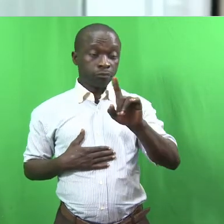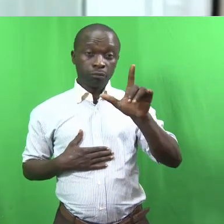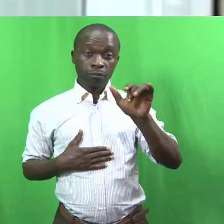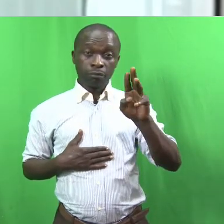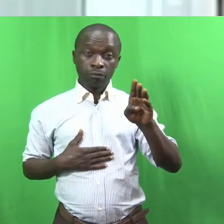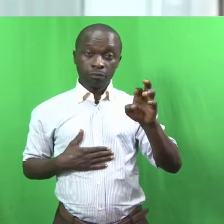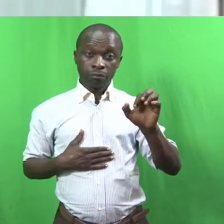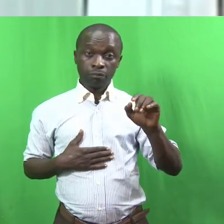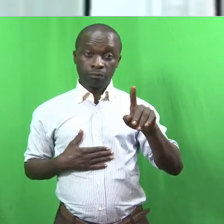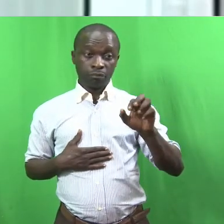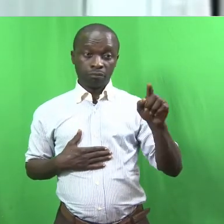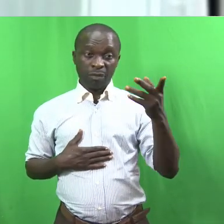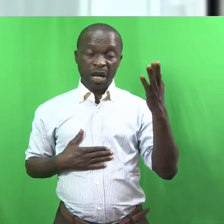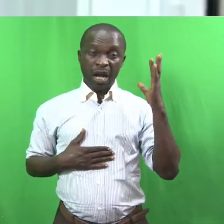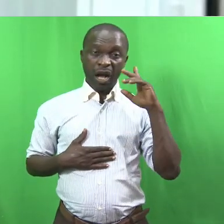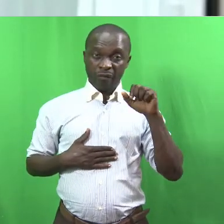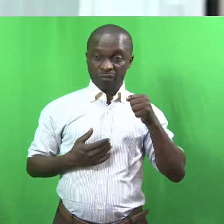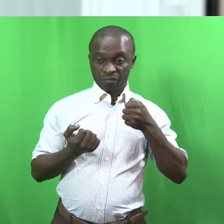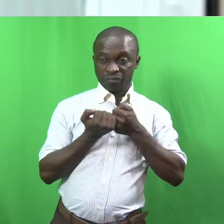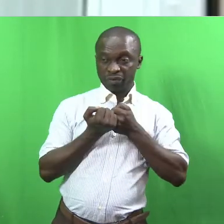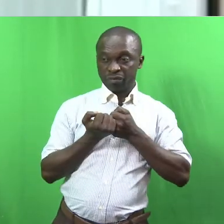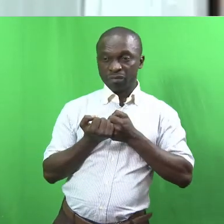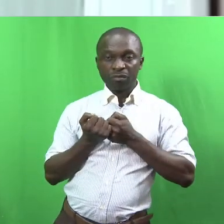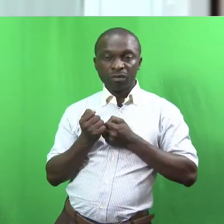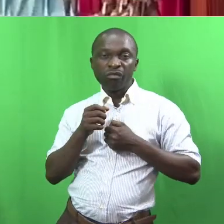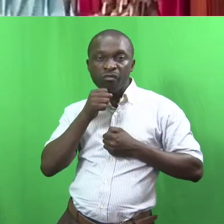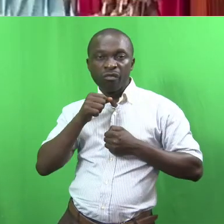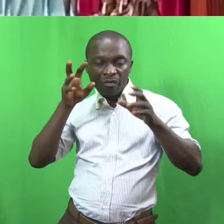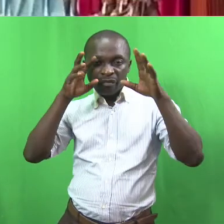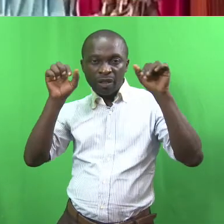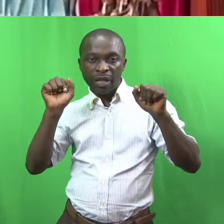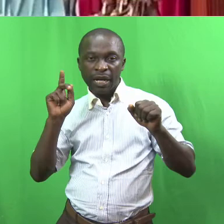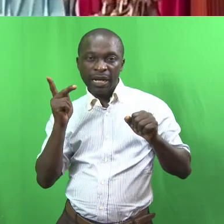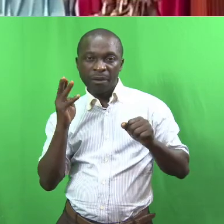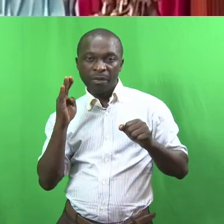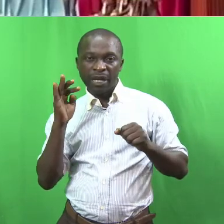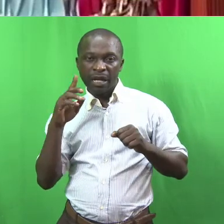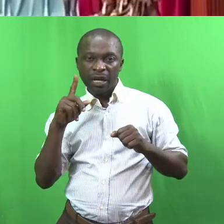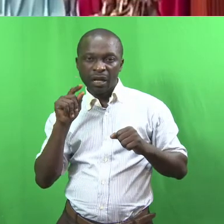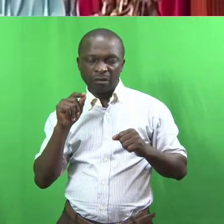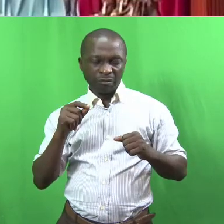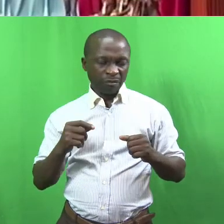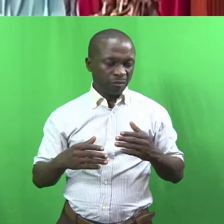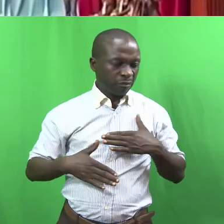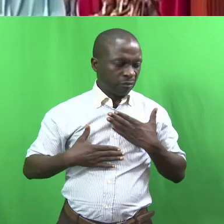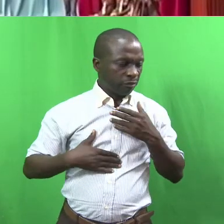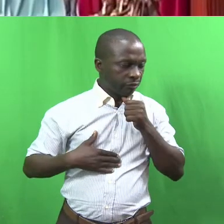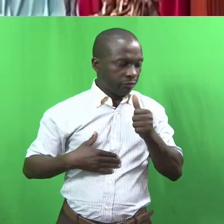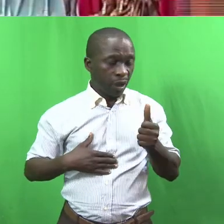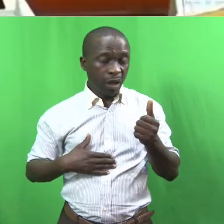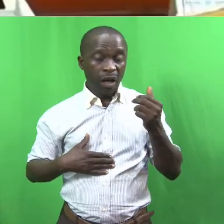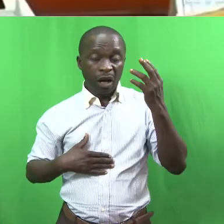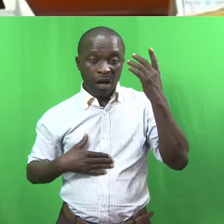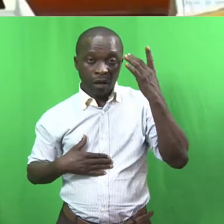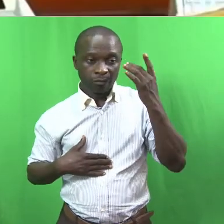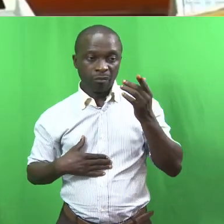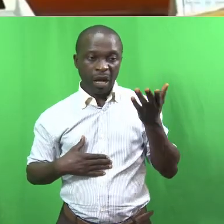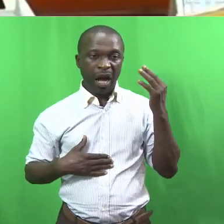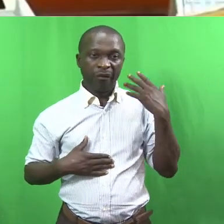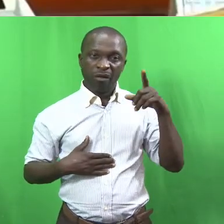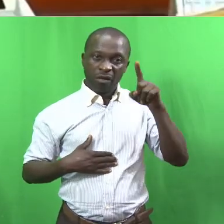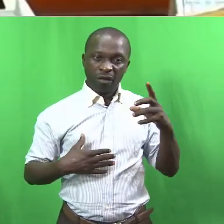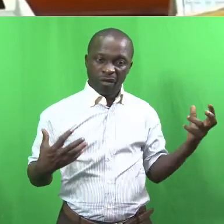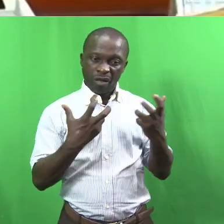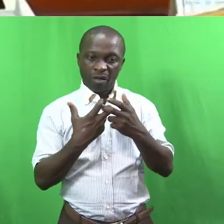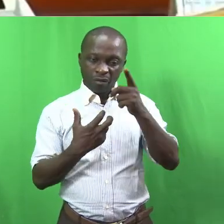président Kabila, il trouve cette situation regrettable du fait qu'il n'y ait pas eu au préalable de débat entre Félix Tshisekedi et Joseph Kabila.